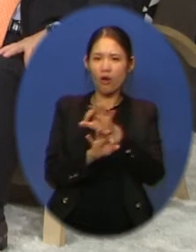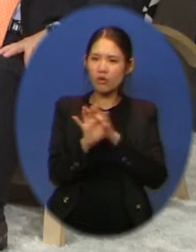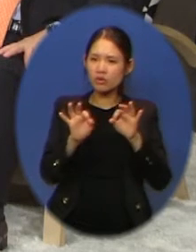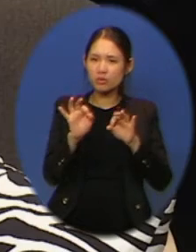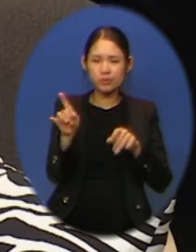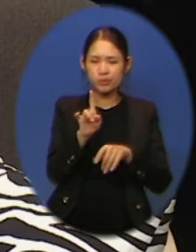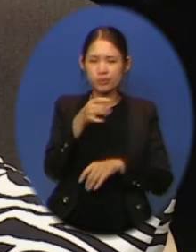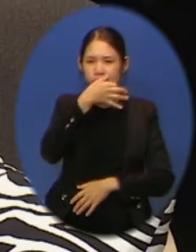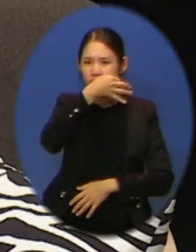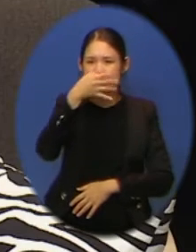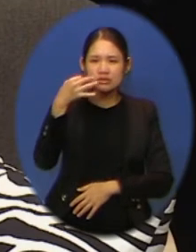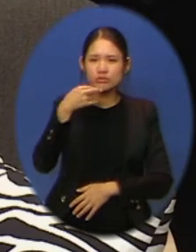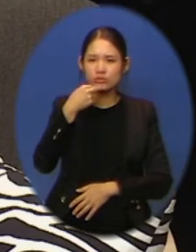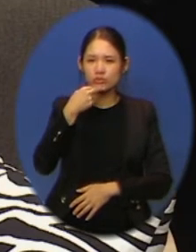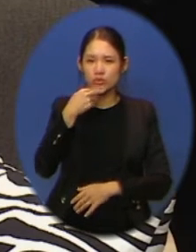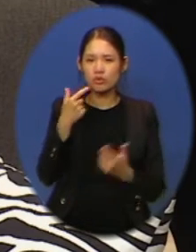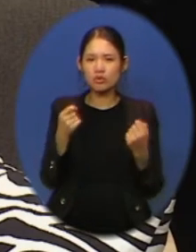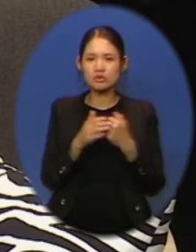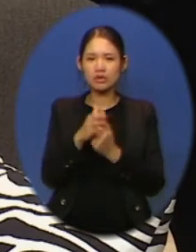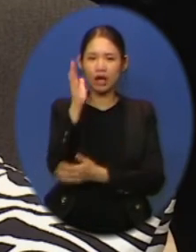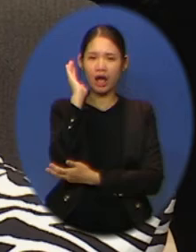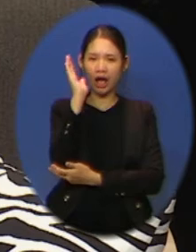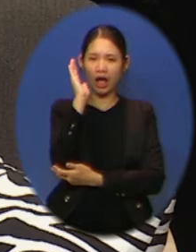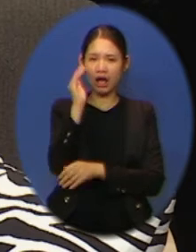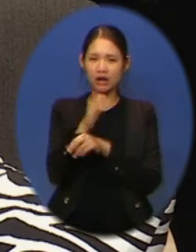같아서 제가 강의는 순전히